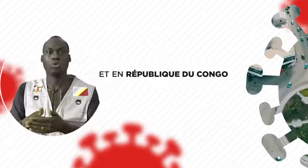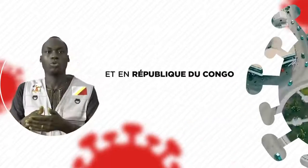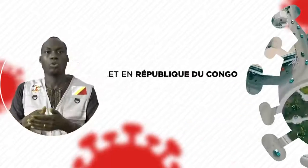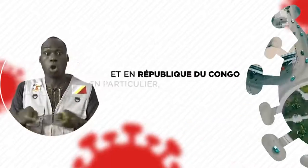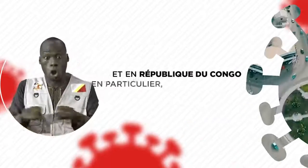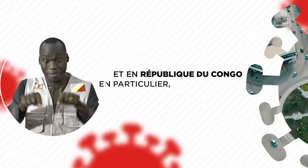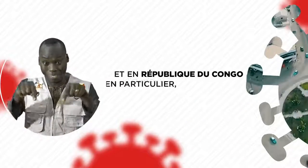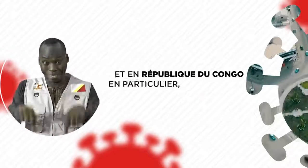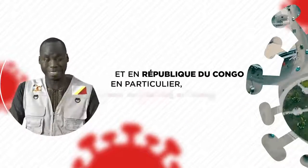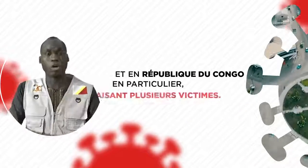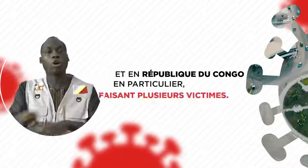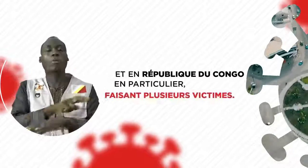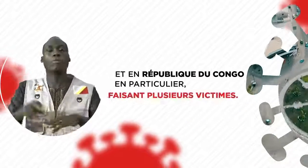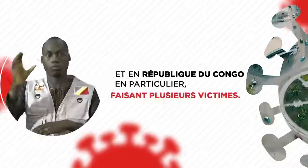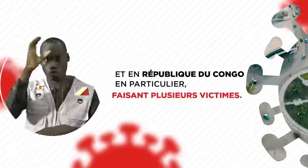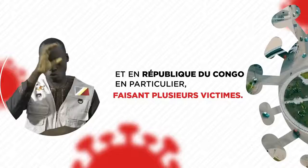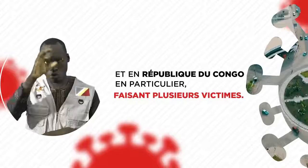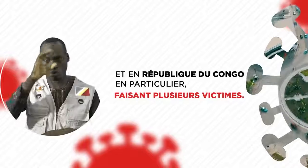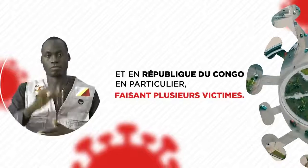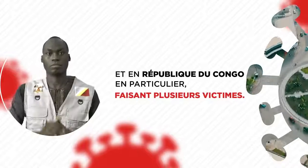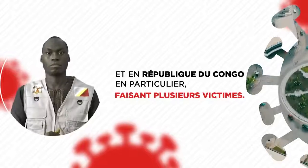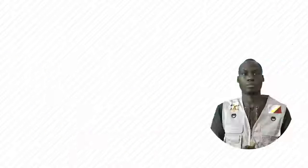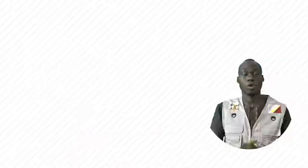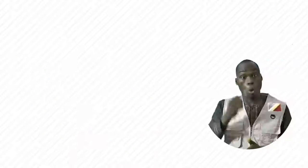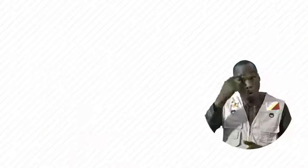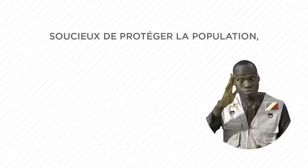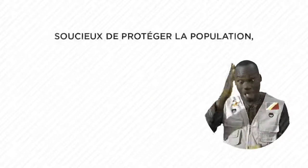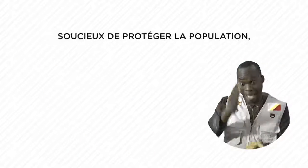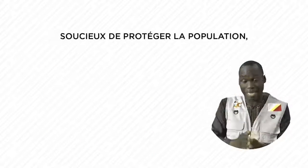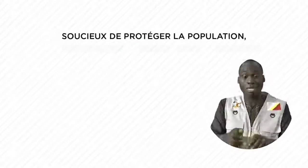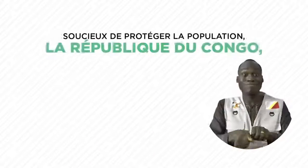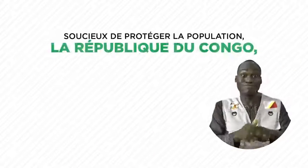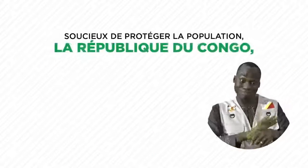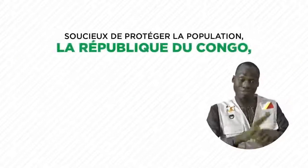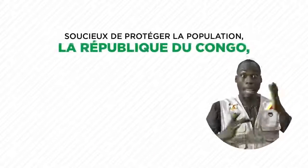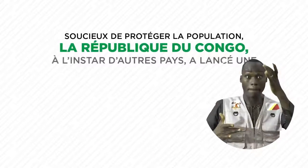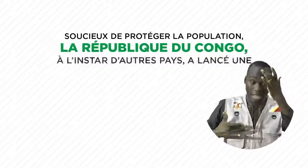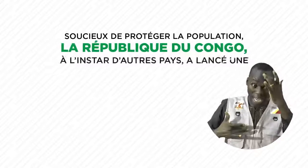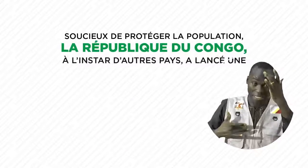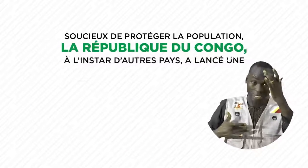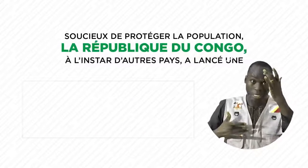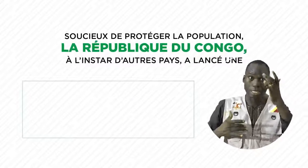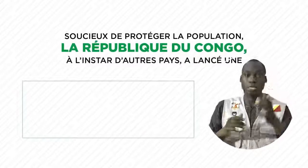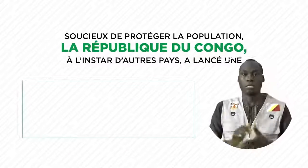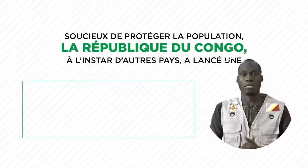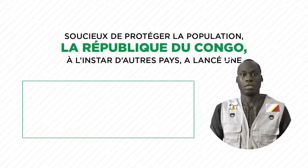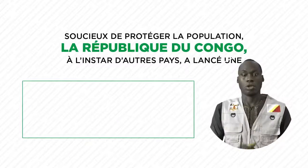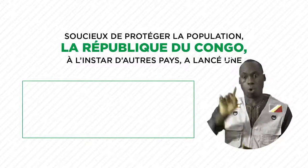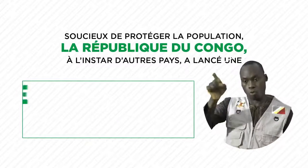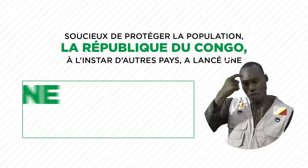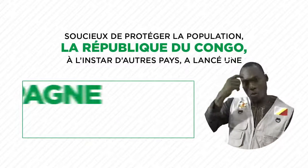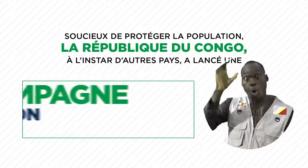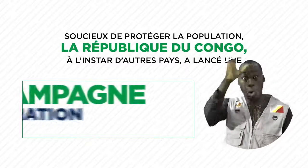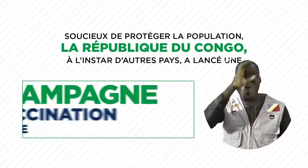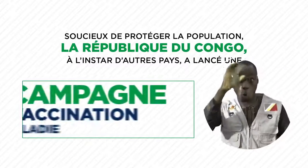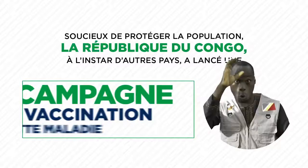et en République du Congo en particulier. Pour mettre fin à la maladie à coronavirus Covid-19, le